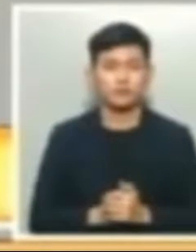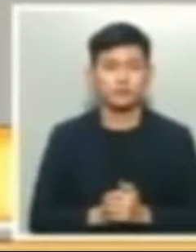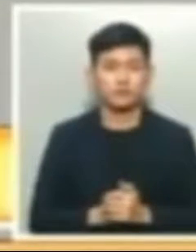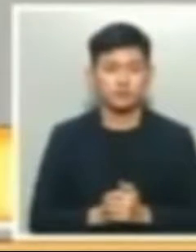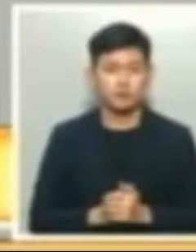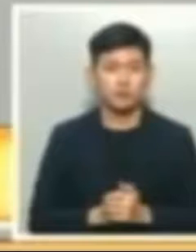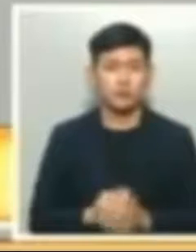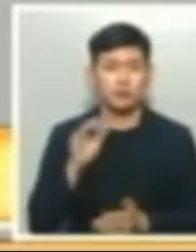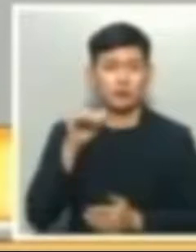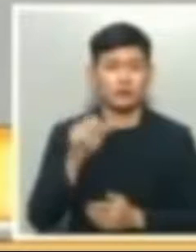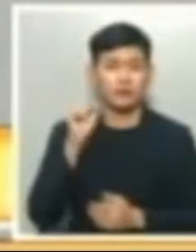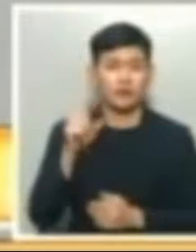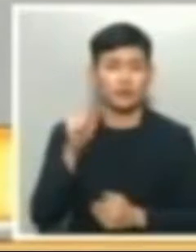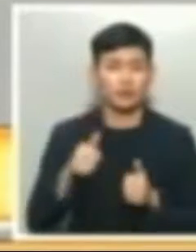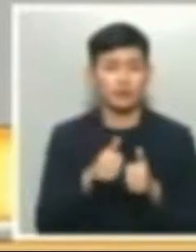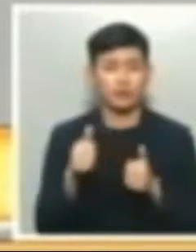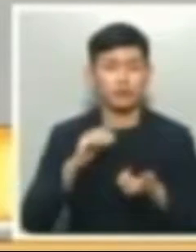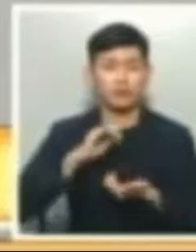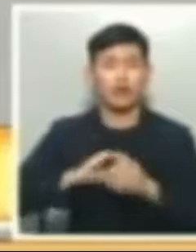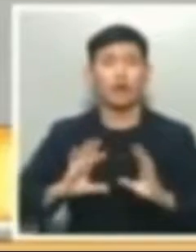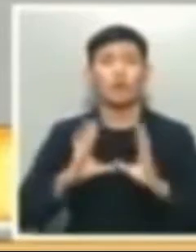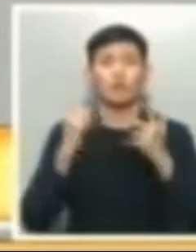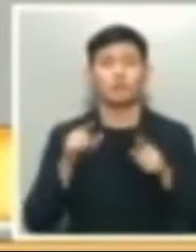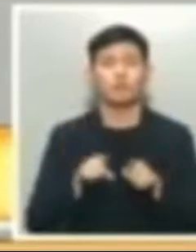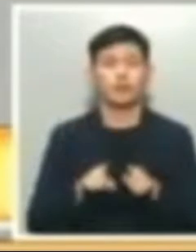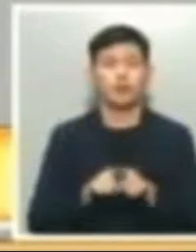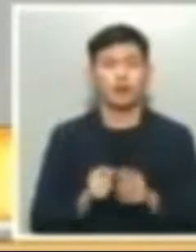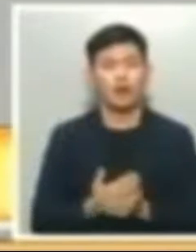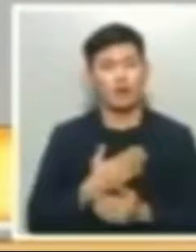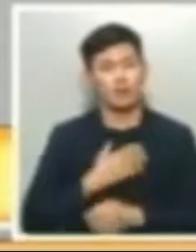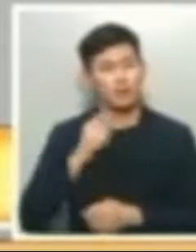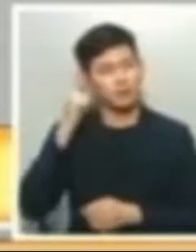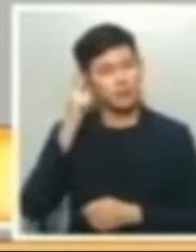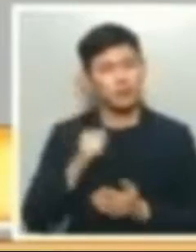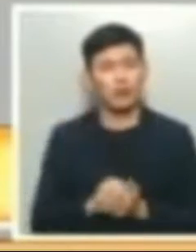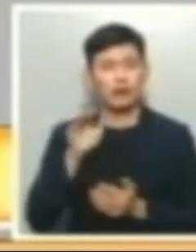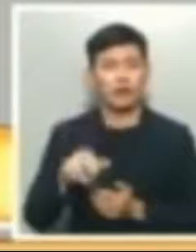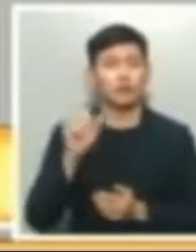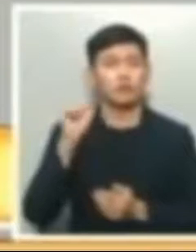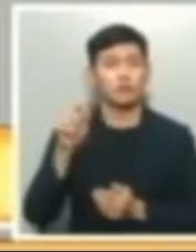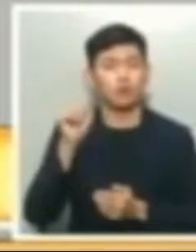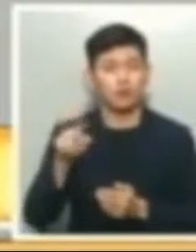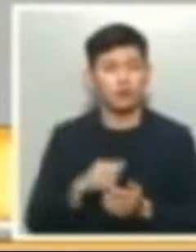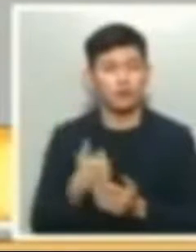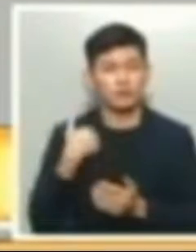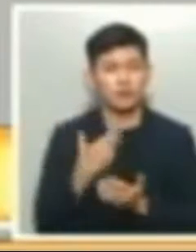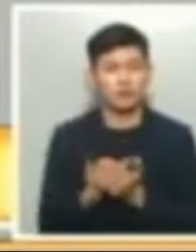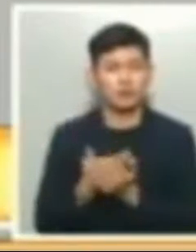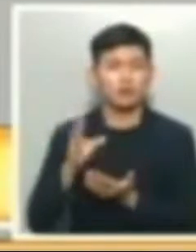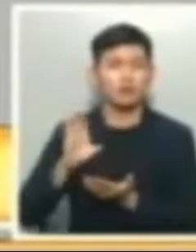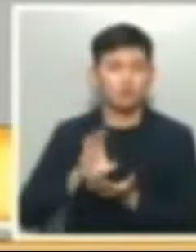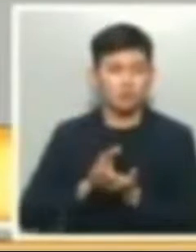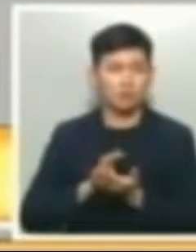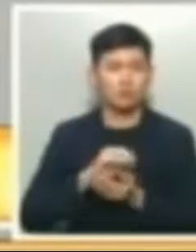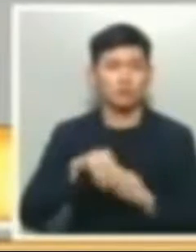นดีก็จะหมดสัญญาตามต่อไปเพราะงั้นผมคิดว่าการทางพิเศษก็จะมีเงินพอ